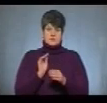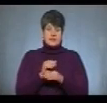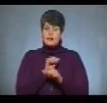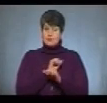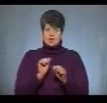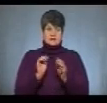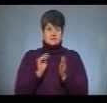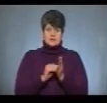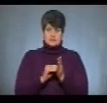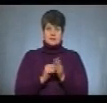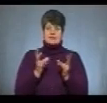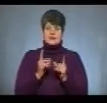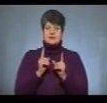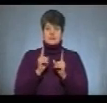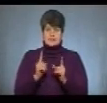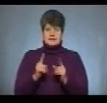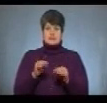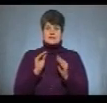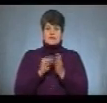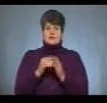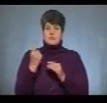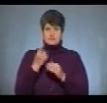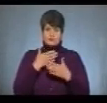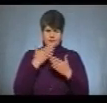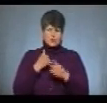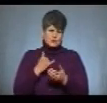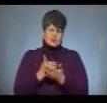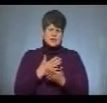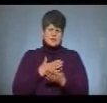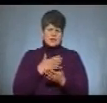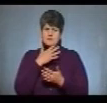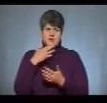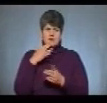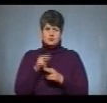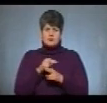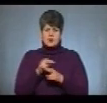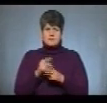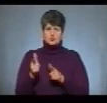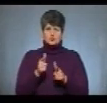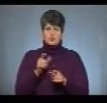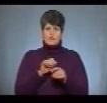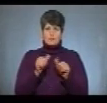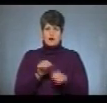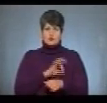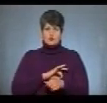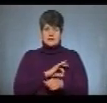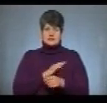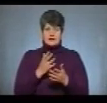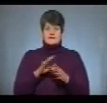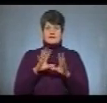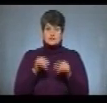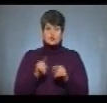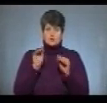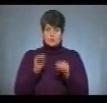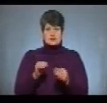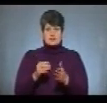і в цілому, треба ставити тільки у першому читанні. У нас є багато правок, ми їх готуємо, оформляємо юридично, але попри це він усе одно